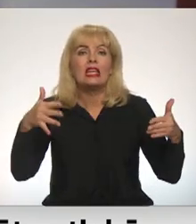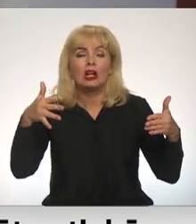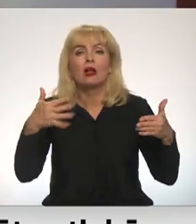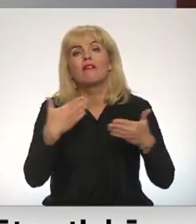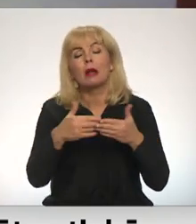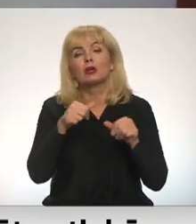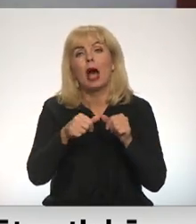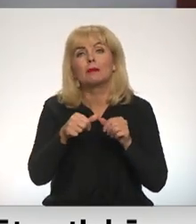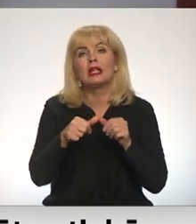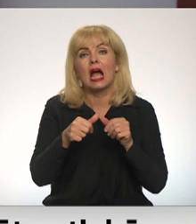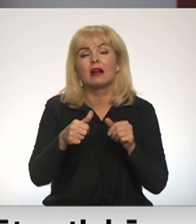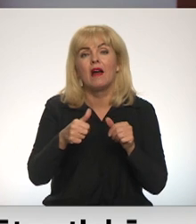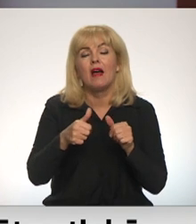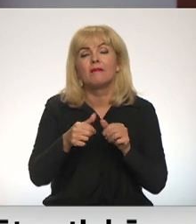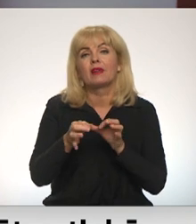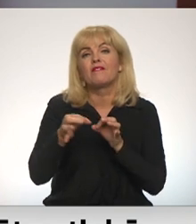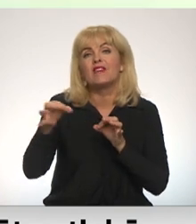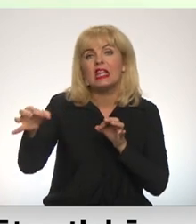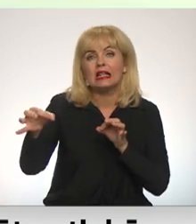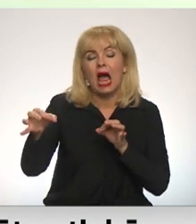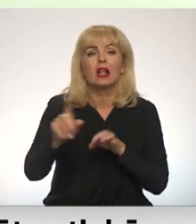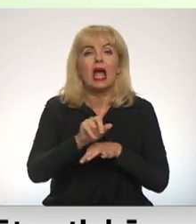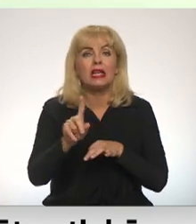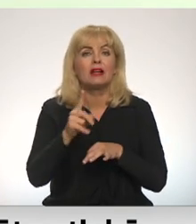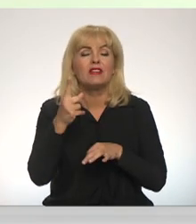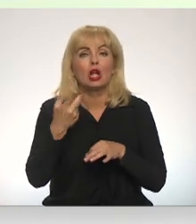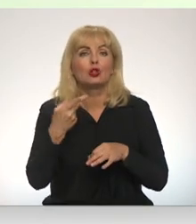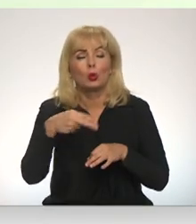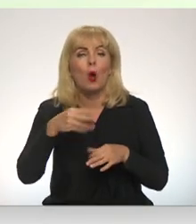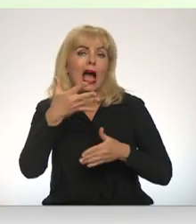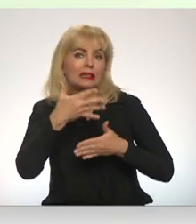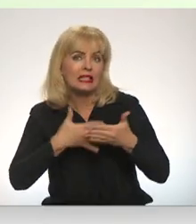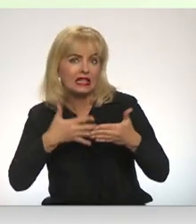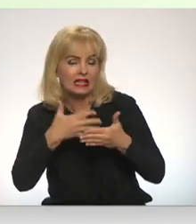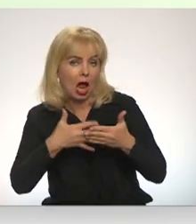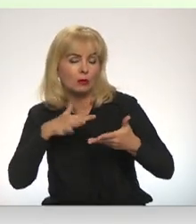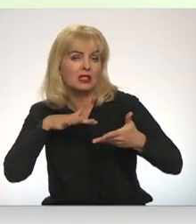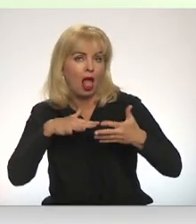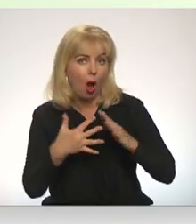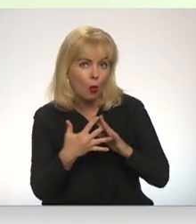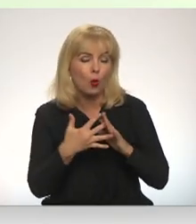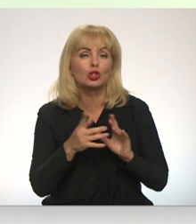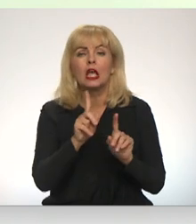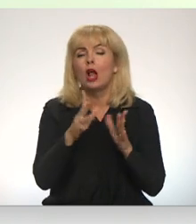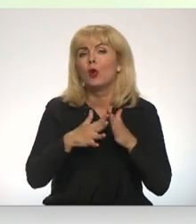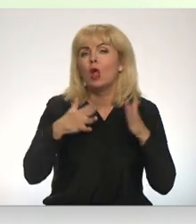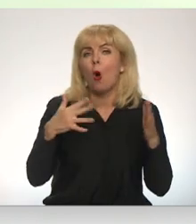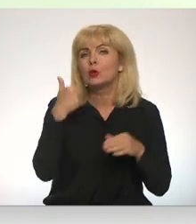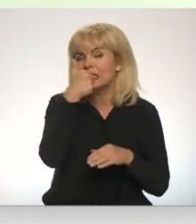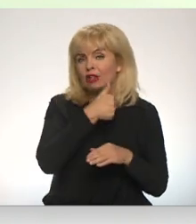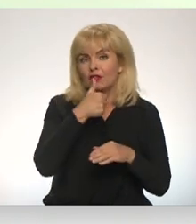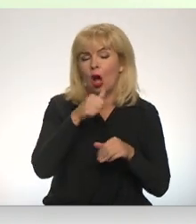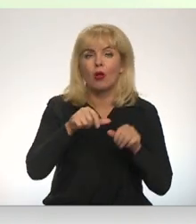filiāli. Filiāli laukos, tas ir viens no risinājumiem. Un mums ir arī daudz tās individuālās aptiekas, kuras